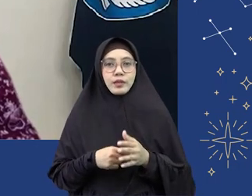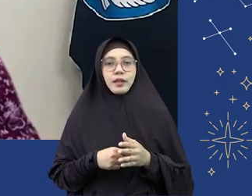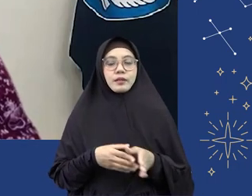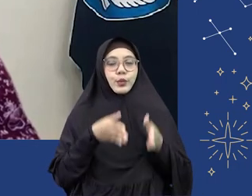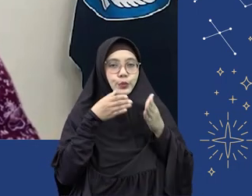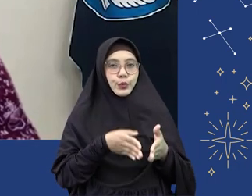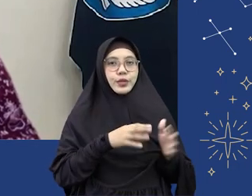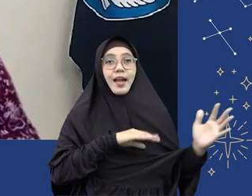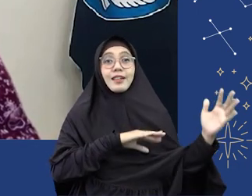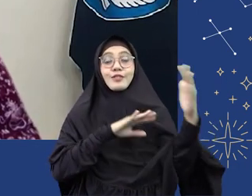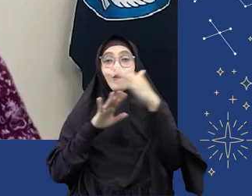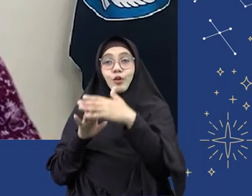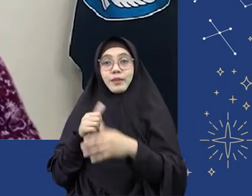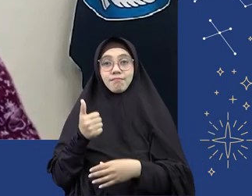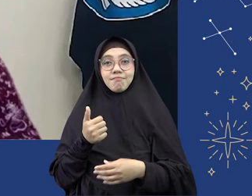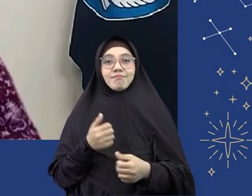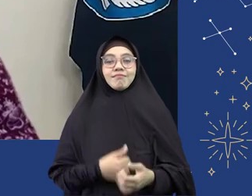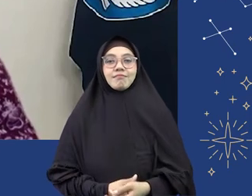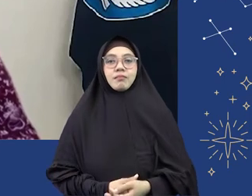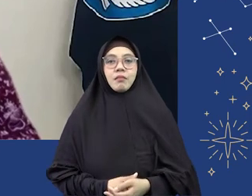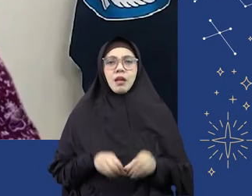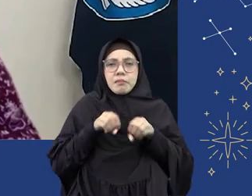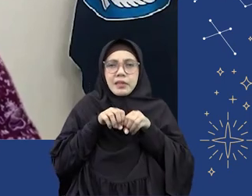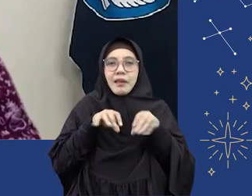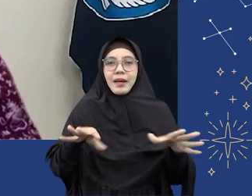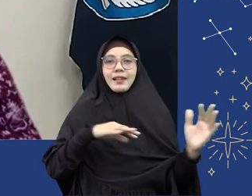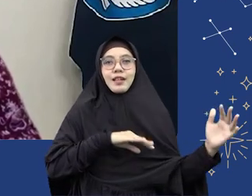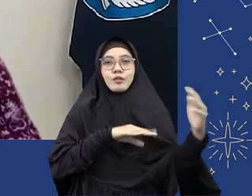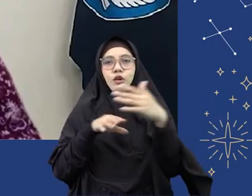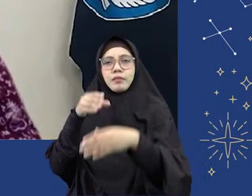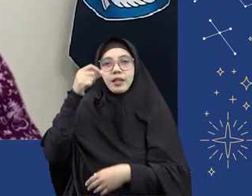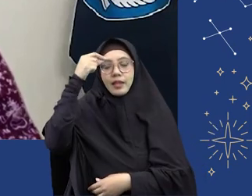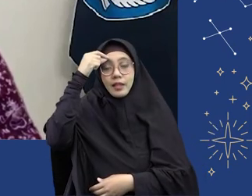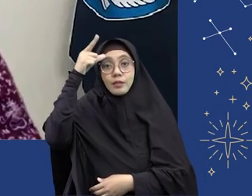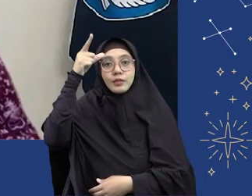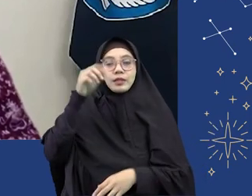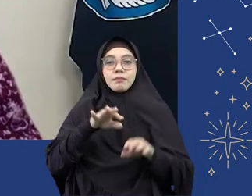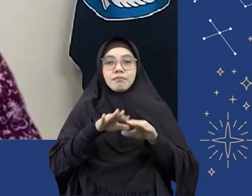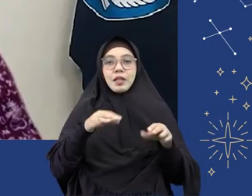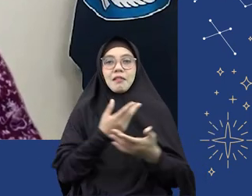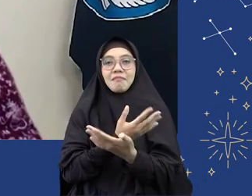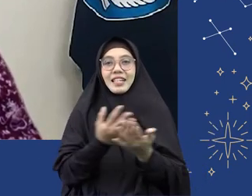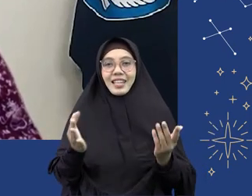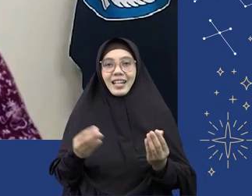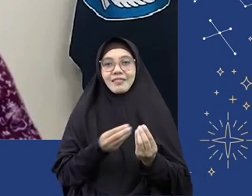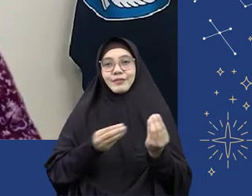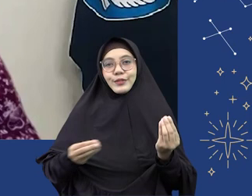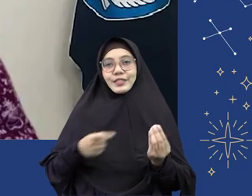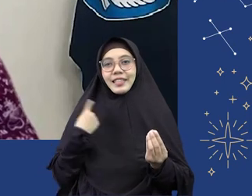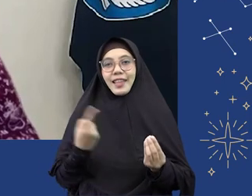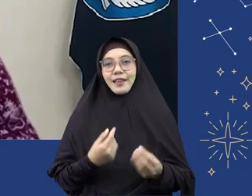astronomi untuk mengikuti program ini dan menyebarkan pengetahuannya tentang ilmu astronomi kepada generasi penerus kita